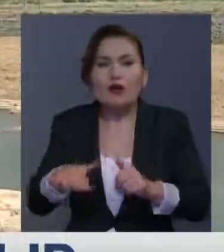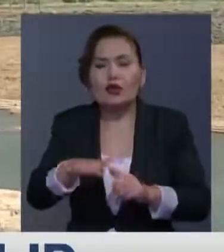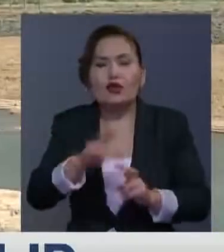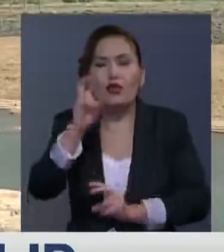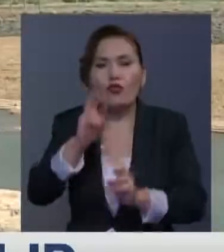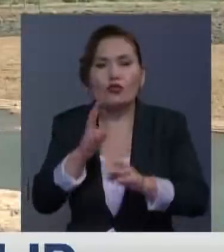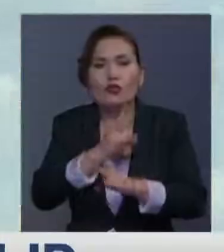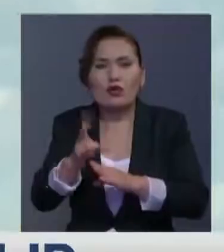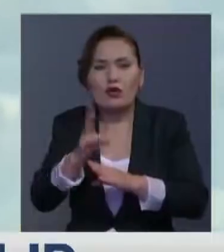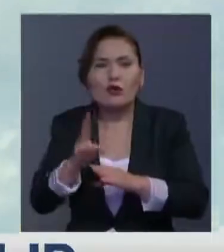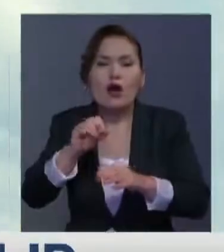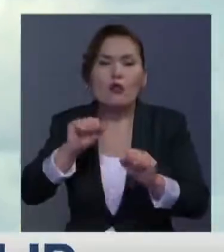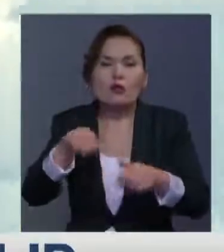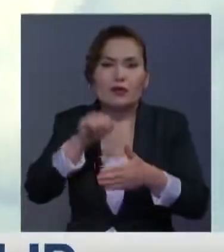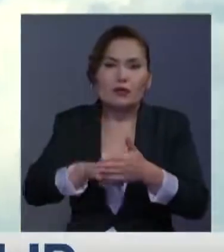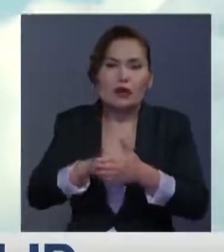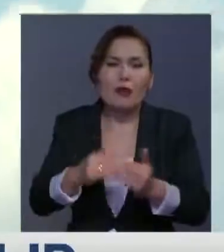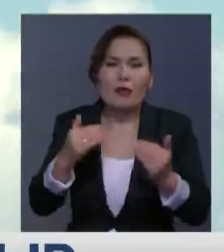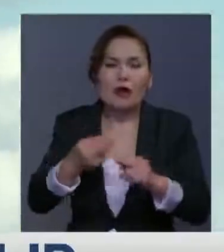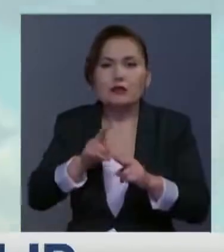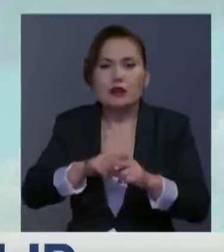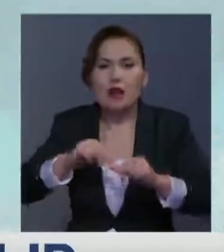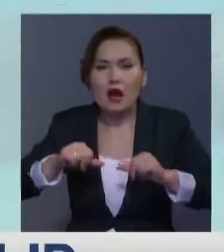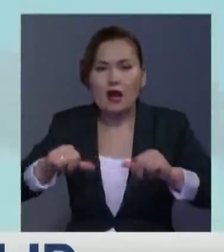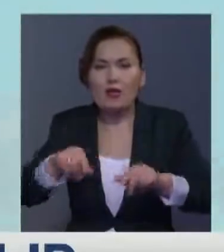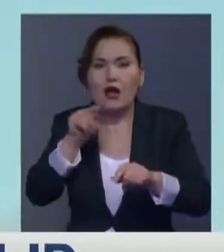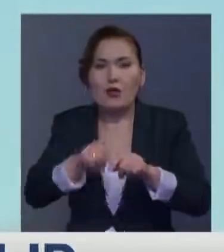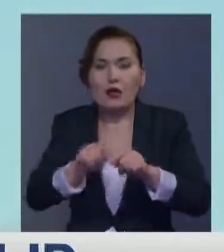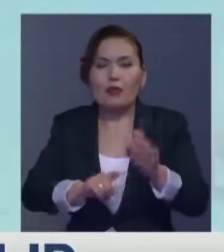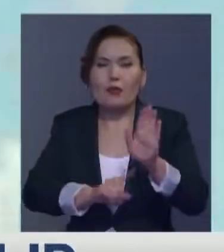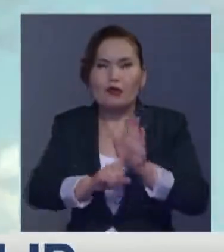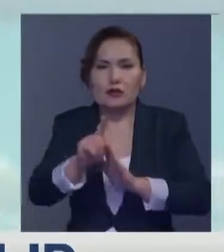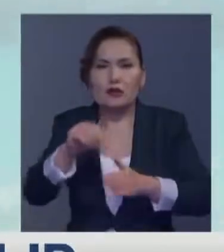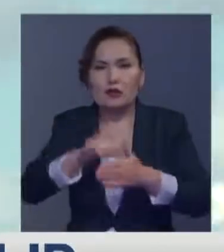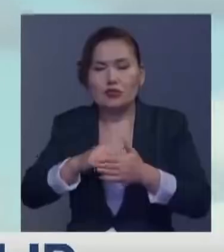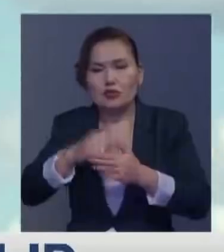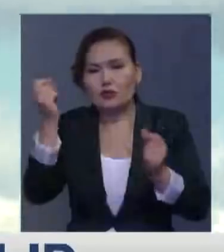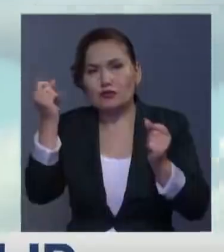орындар себеп болуы мүмкін дейді. Қазір оқиғаны құзырлы орган мамандары тексеруге кірісті.